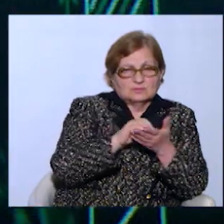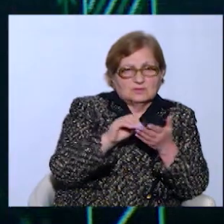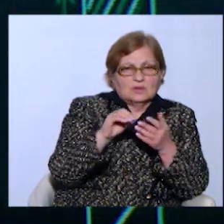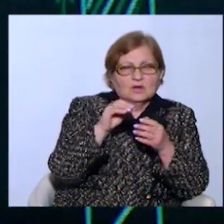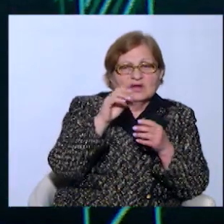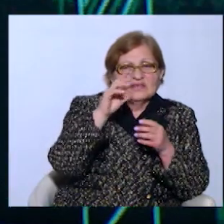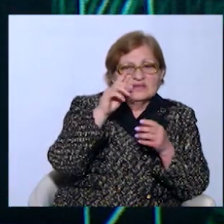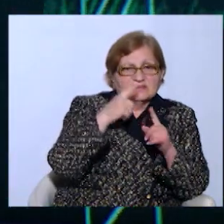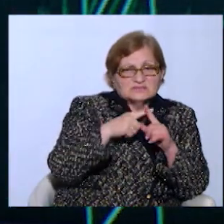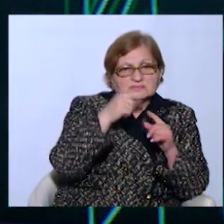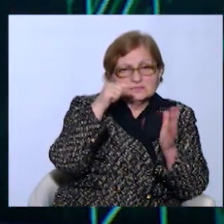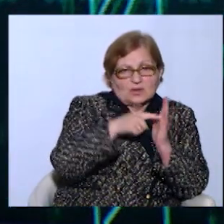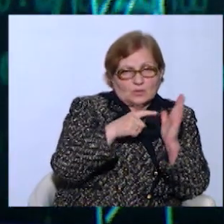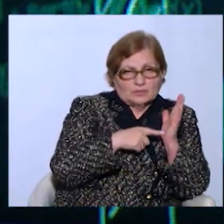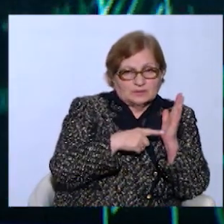x-ი გაყოფილი